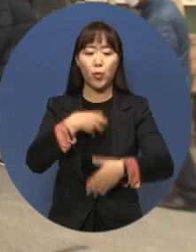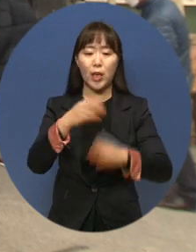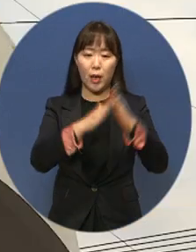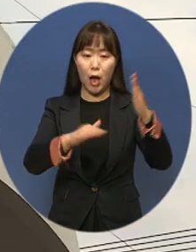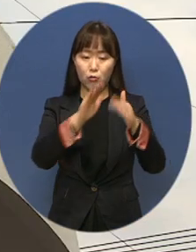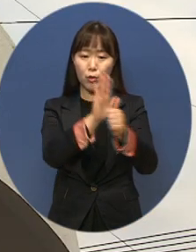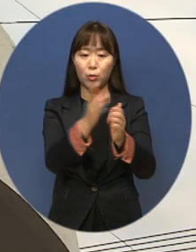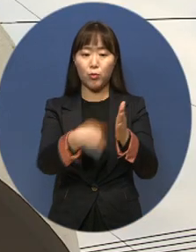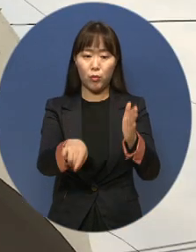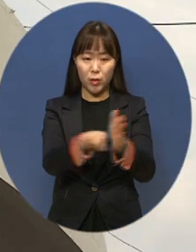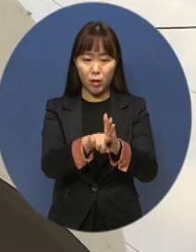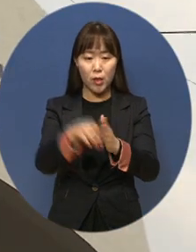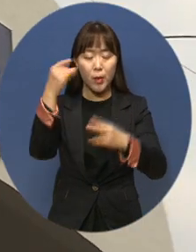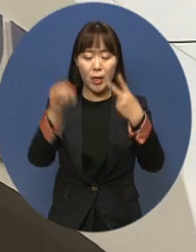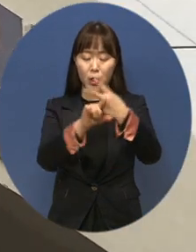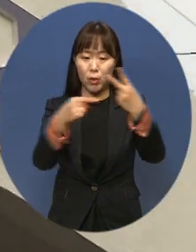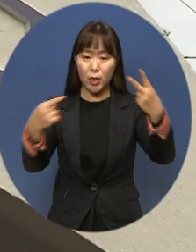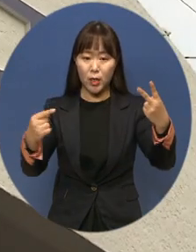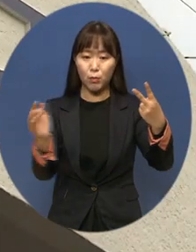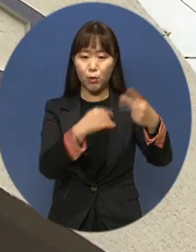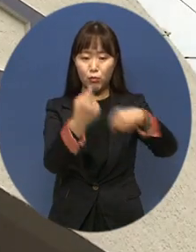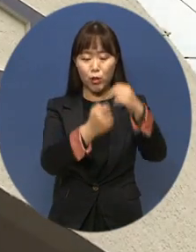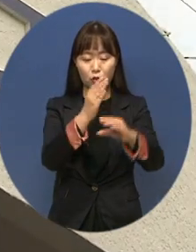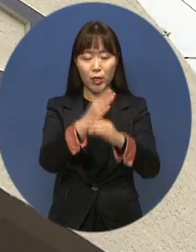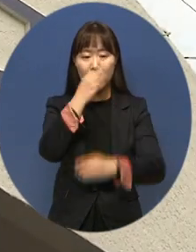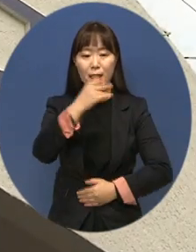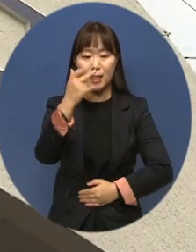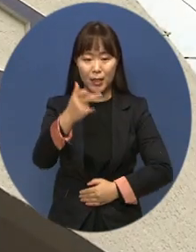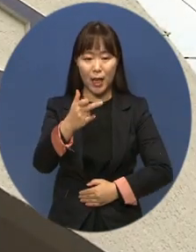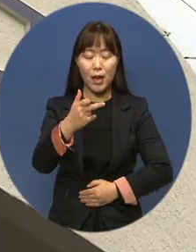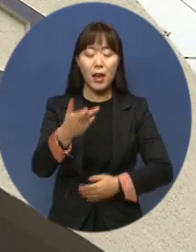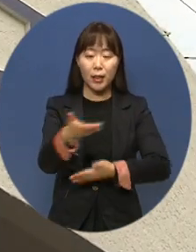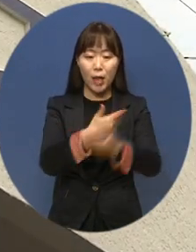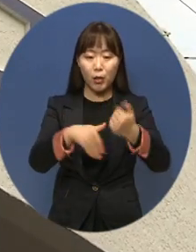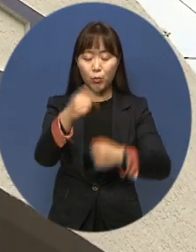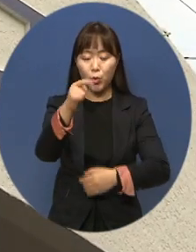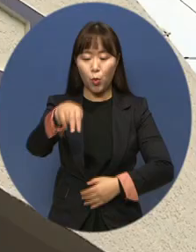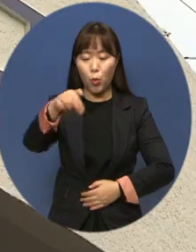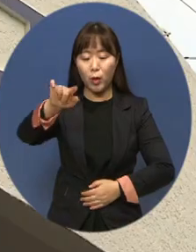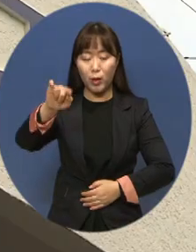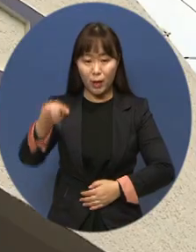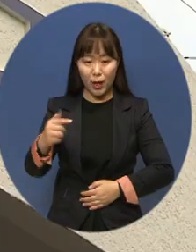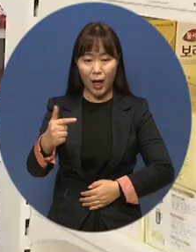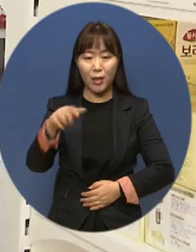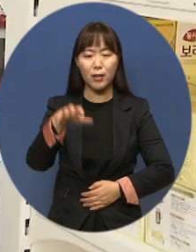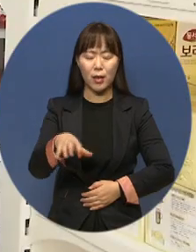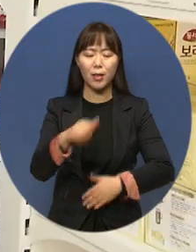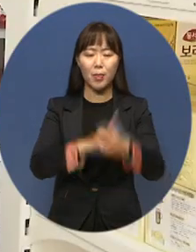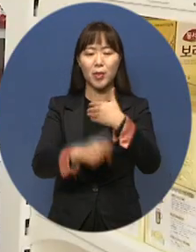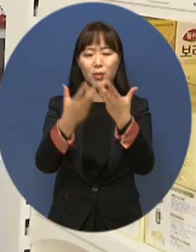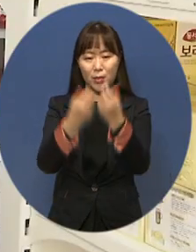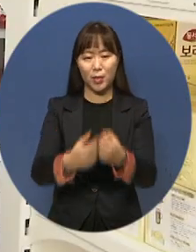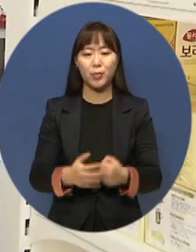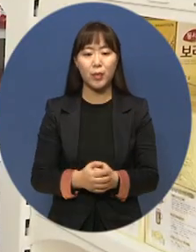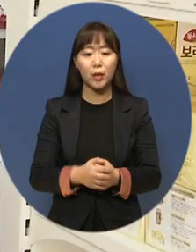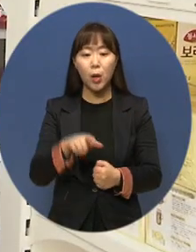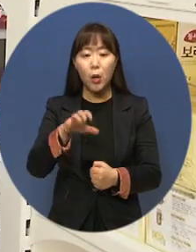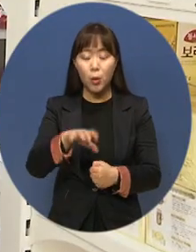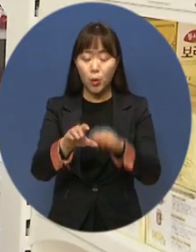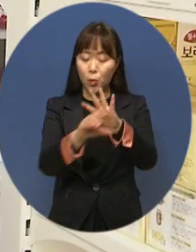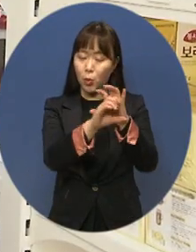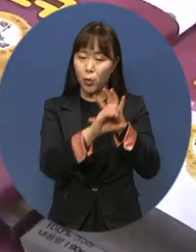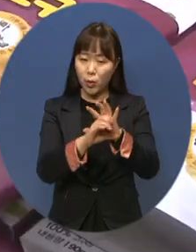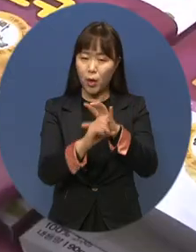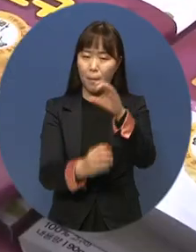지원을 위해 지난 2월 1일부터 운영 중인 익산 나눔곡간이 대표적 사례입니다. 익산 나눔곡간은